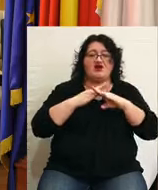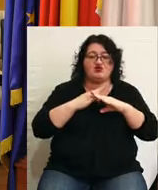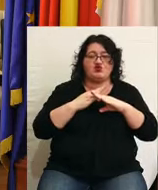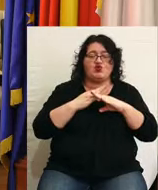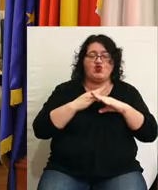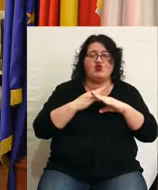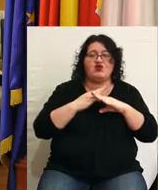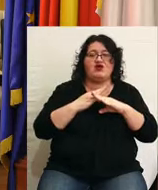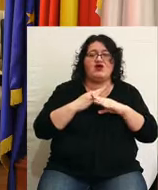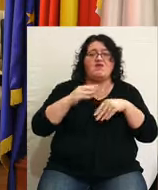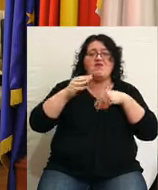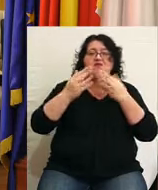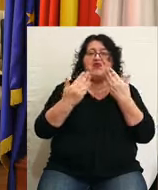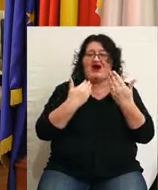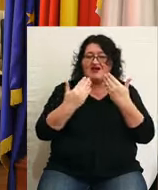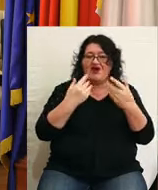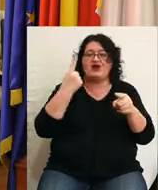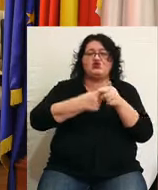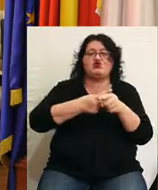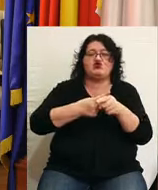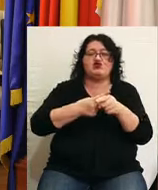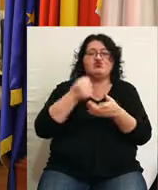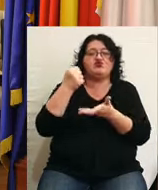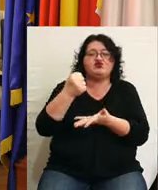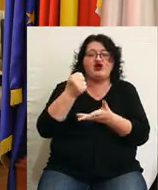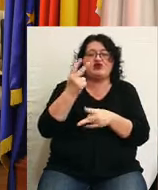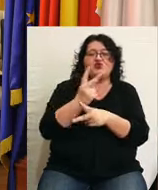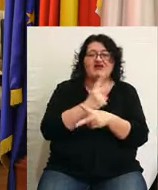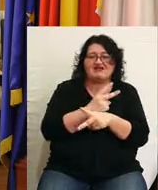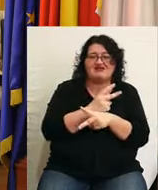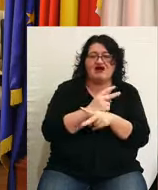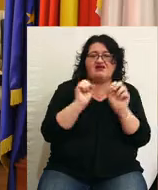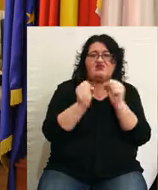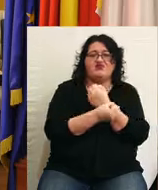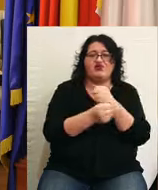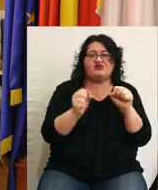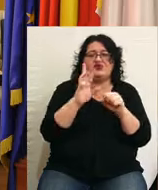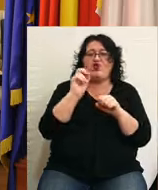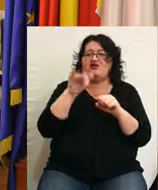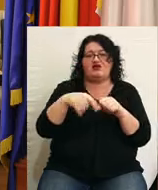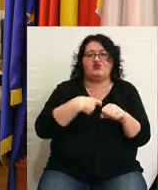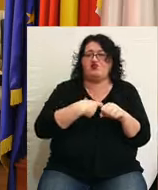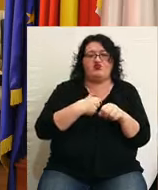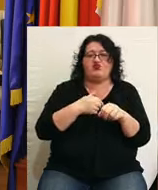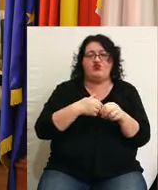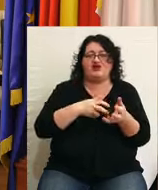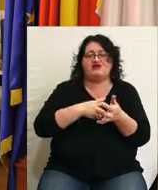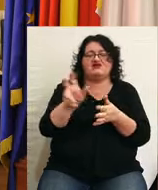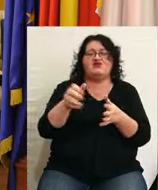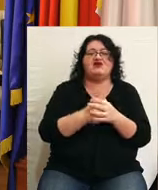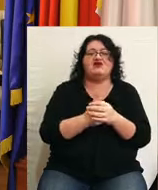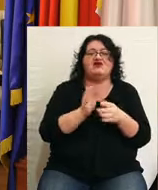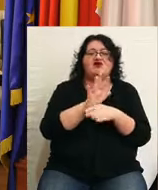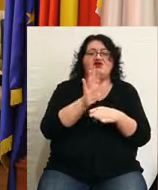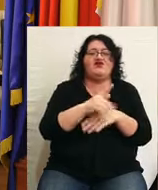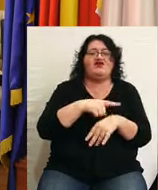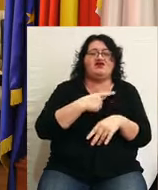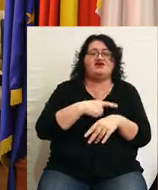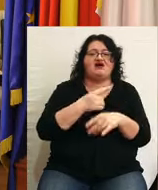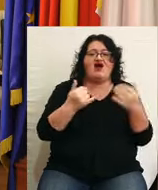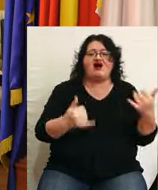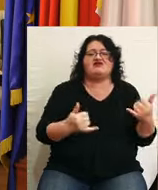a Parlamentului și din bugetul de stat, Colterm nu are să treacă prin iarna, dovadă fiind